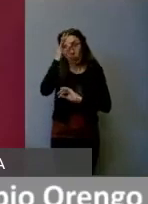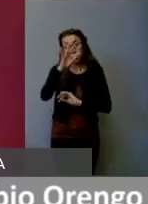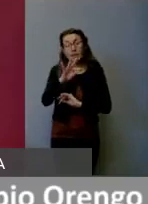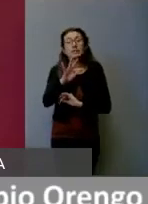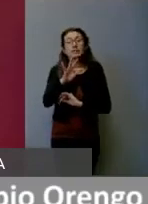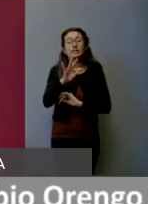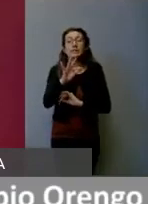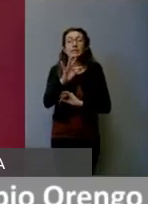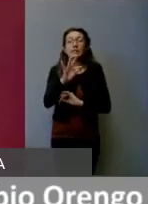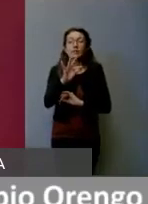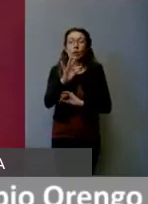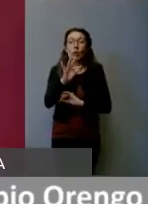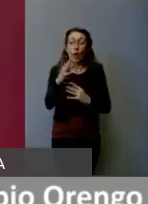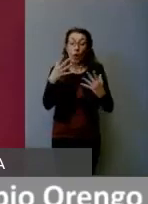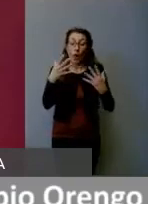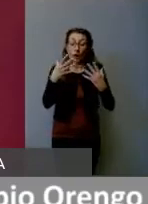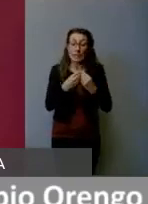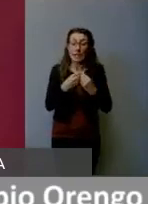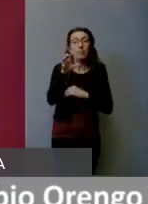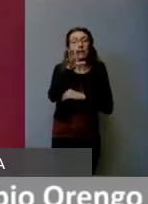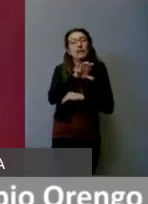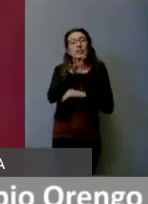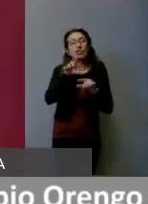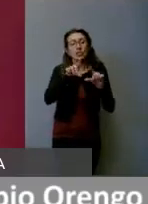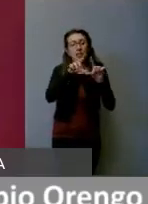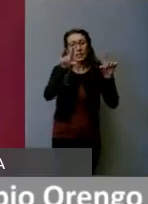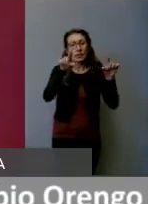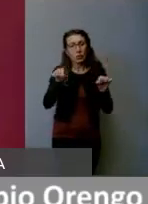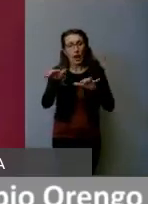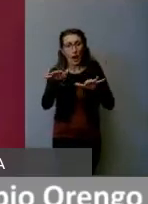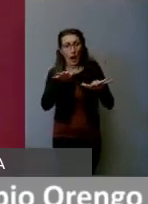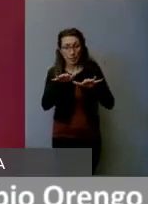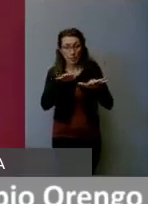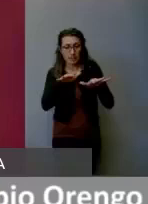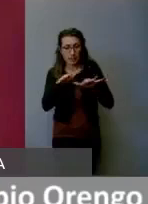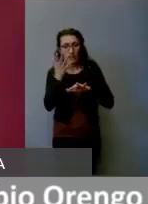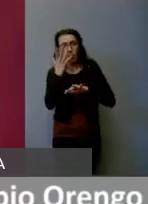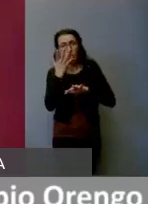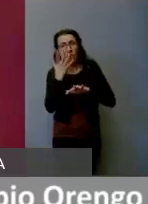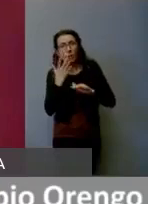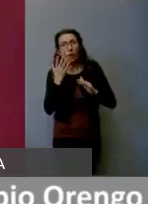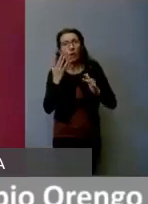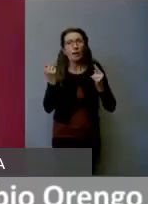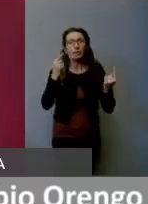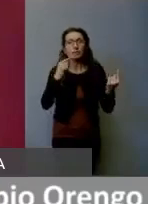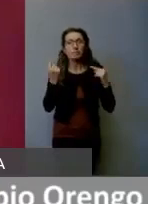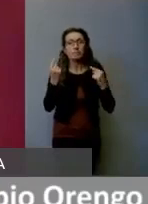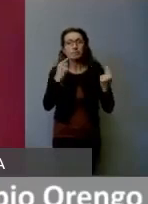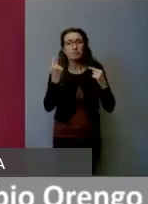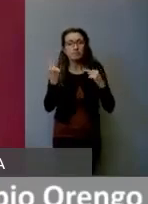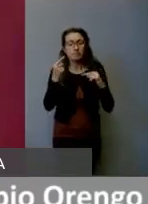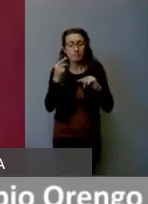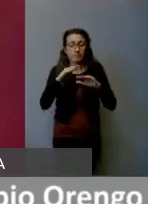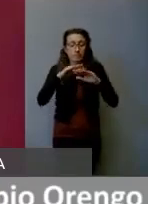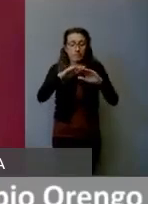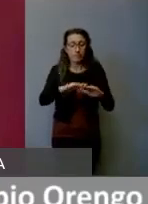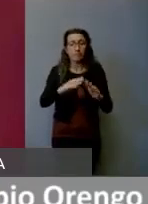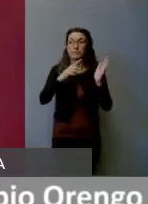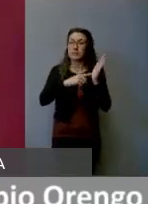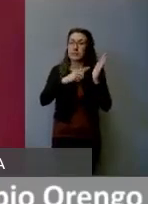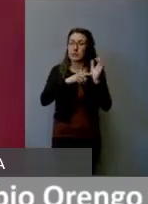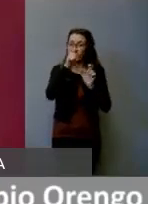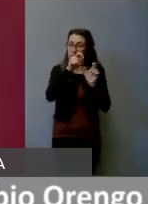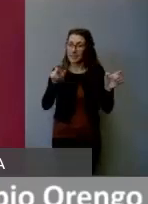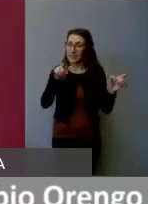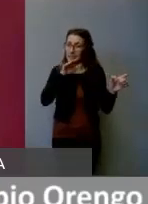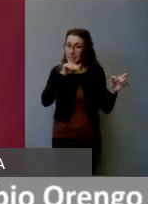con Regione Liguria, l'amministrazione sta attivando un confronto tra il Garante per i diritti degli anziani, che è stato